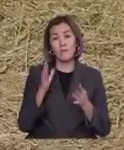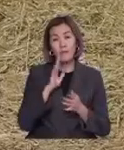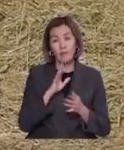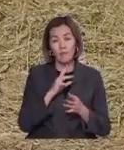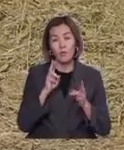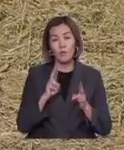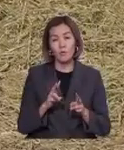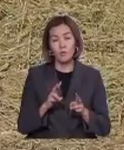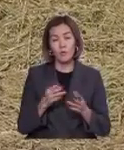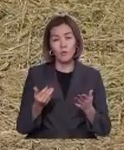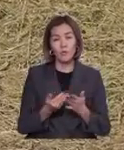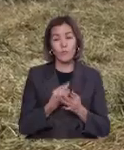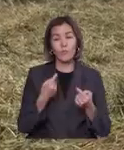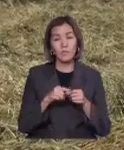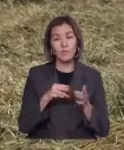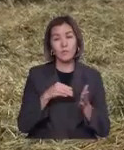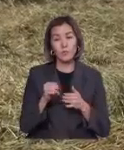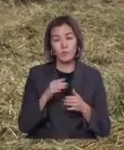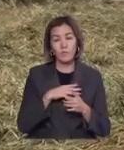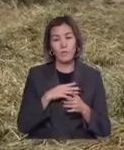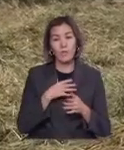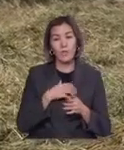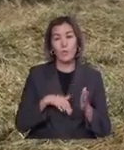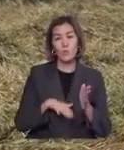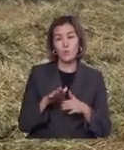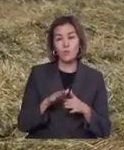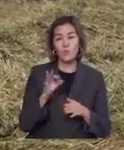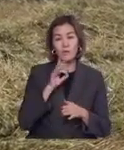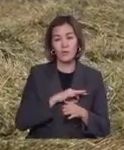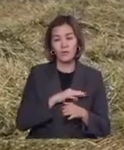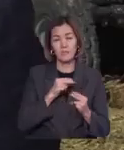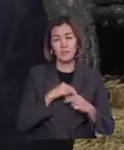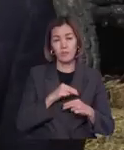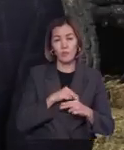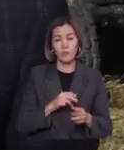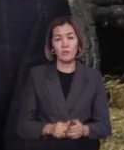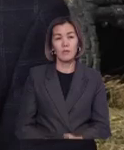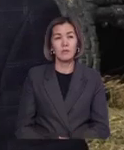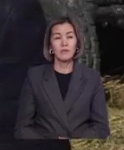но и приобрести новую технику, что значительно улучшило эффективность их работы.